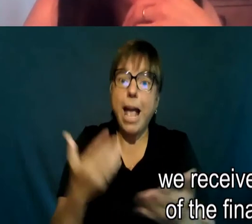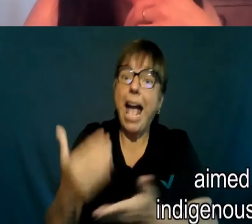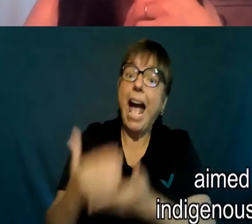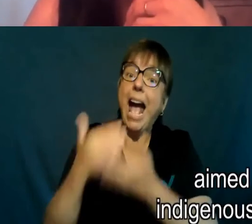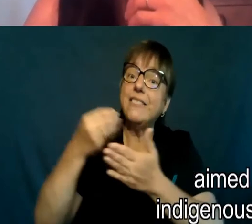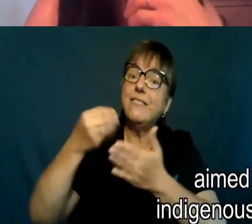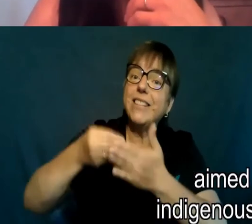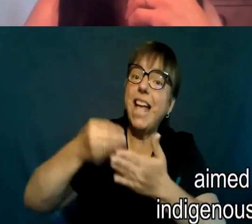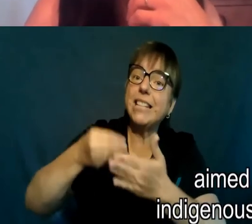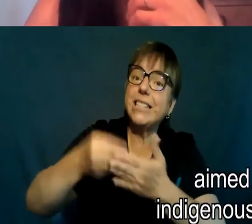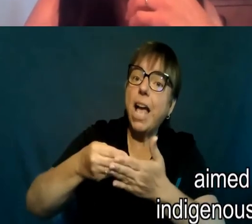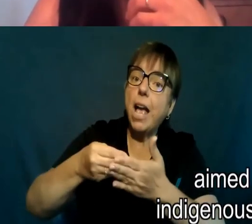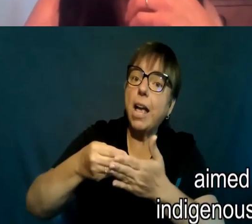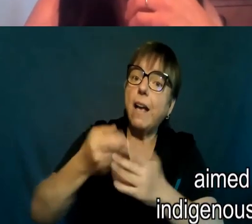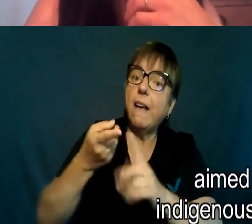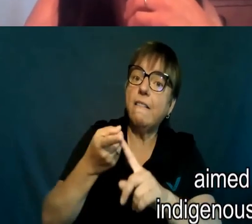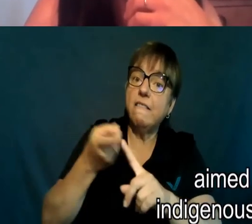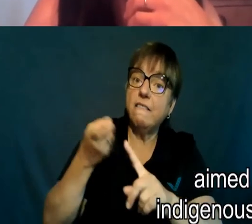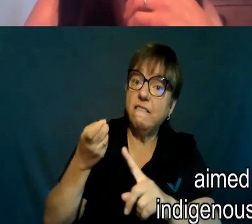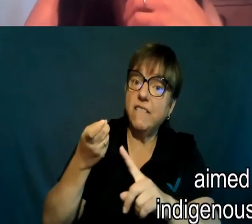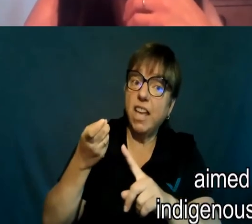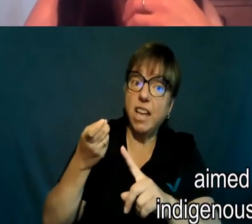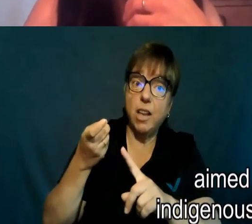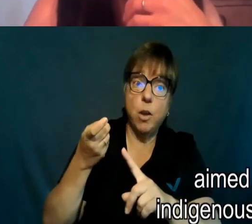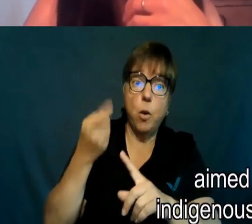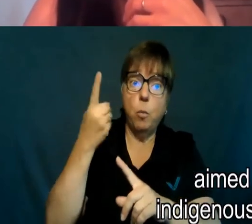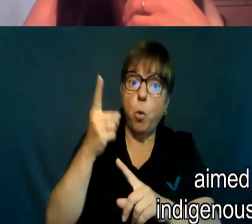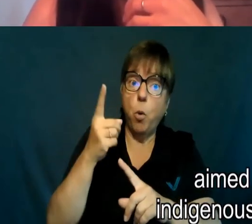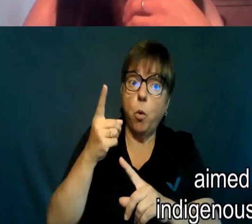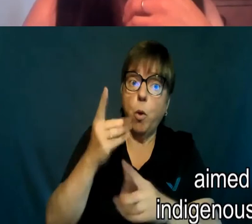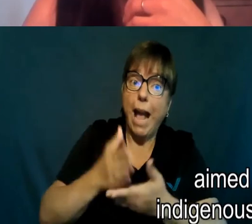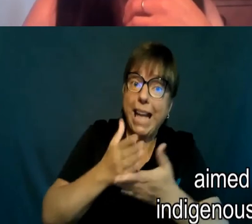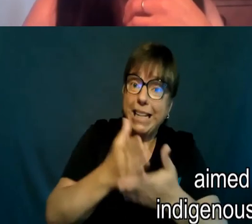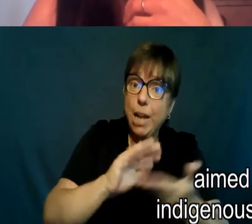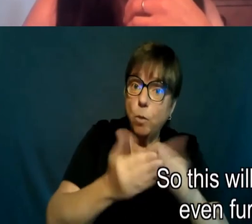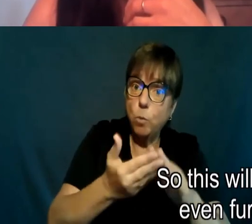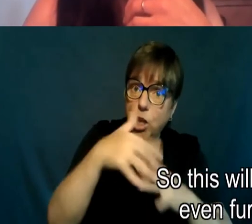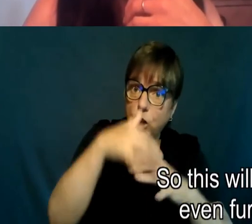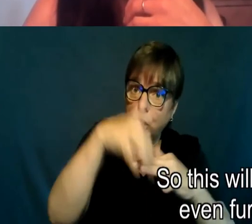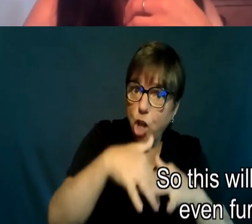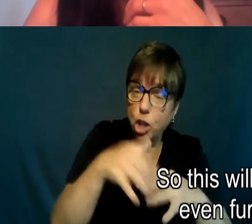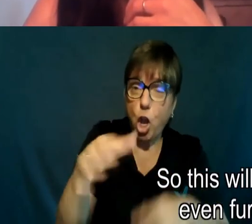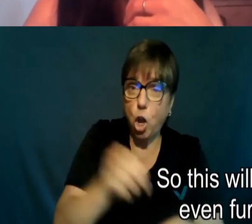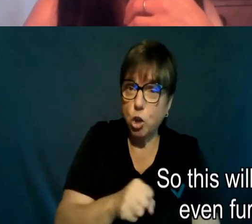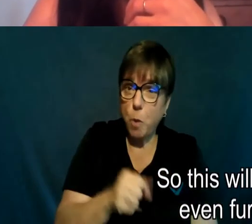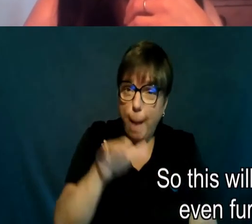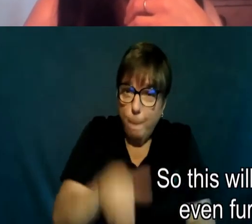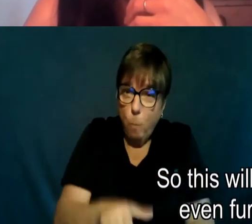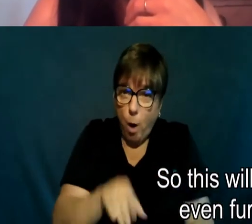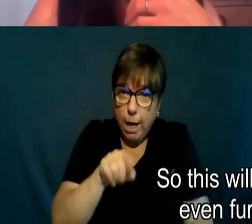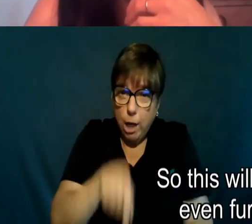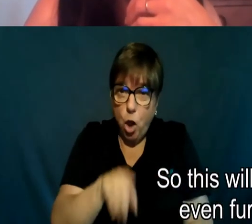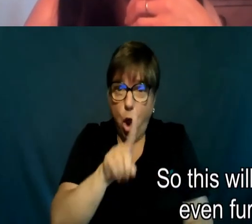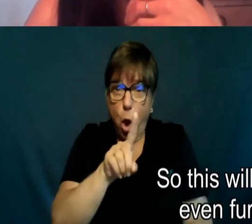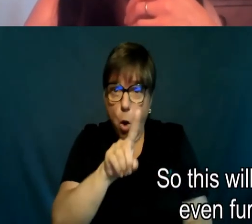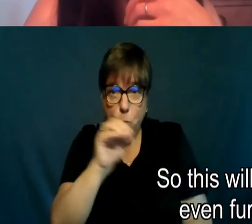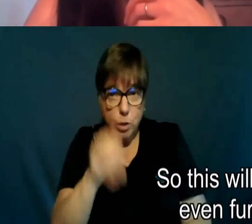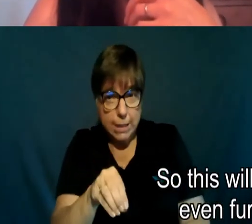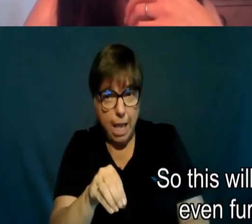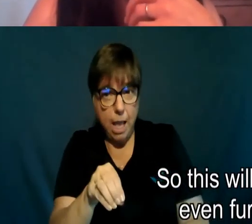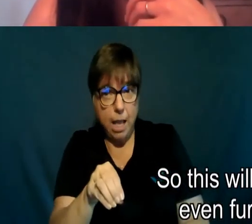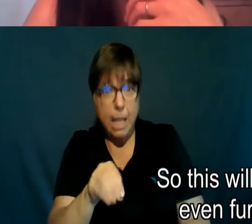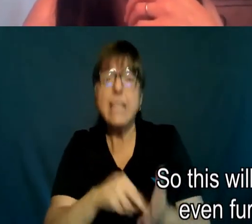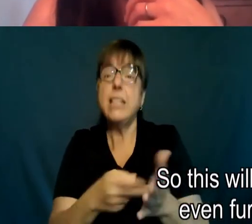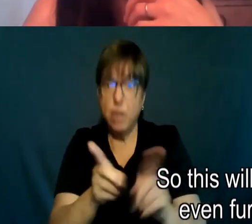financière qui provient pour aider les communautés autochtones. Cela va nous amener encore plus